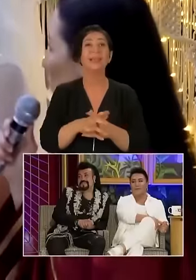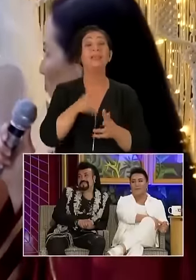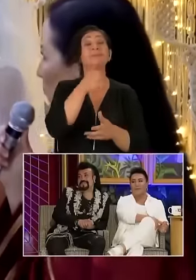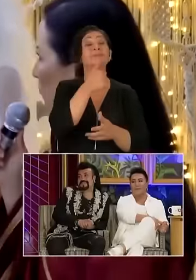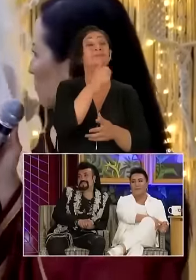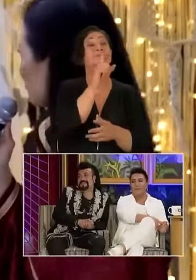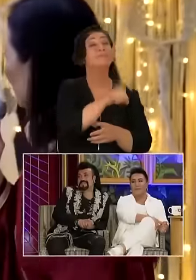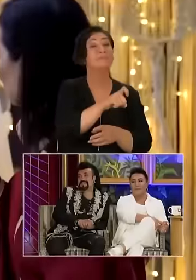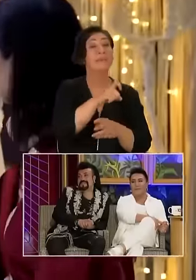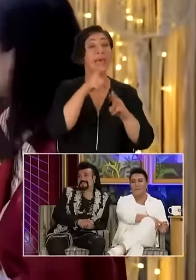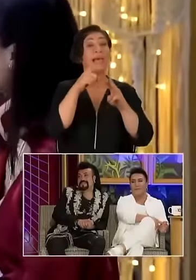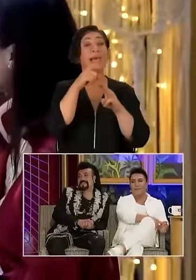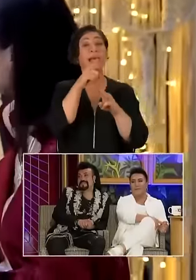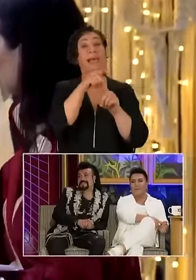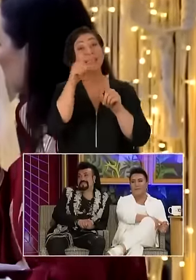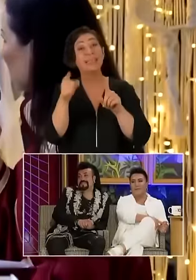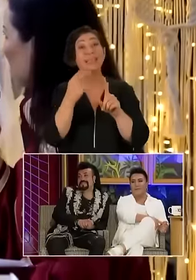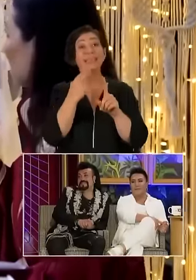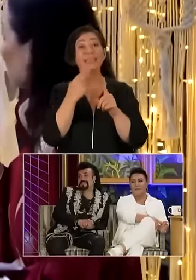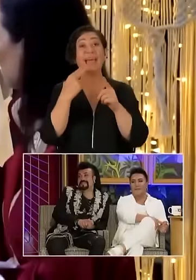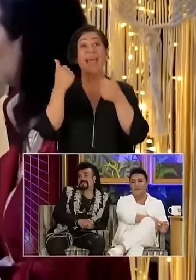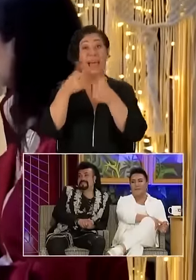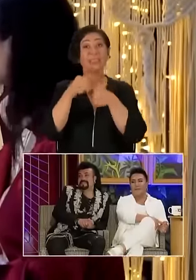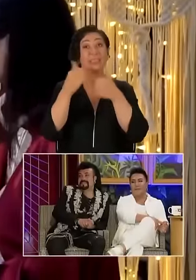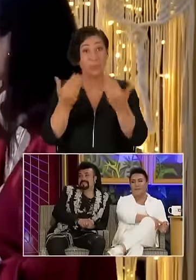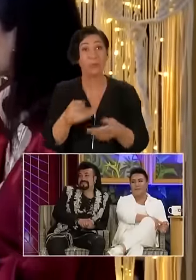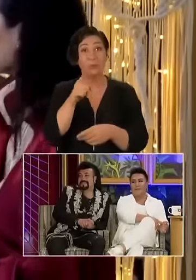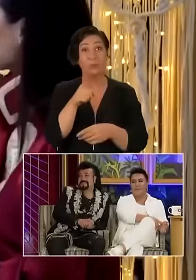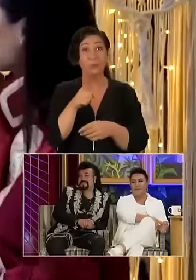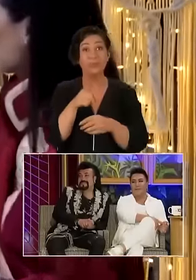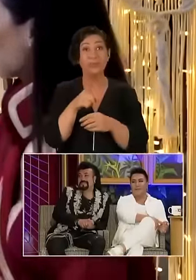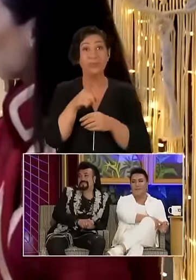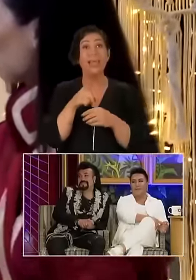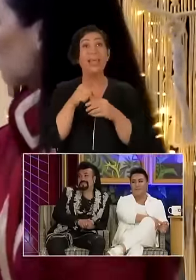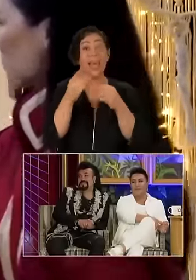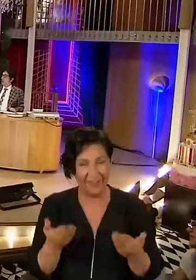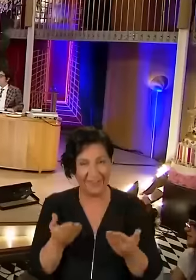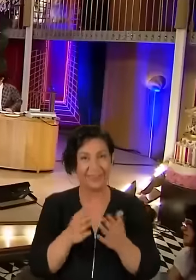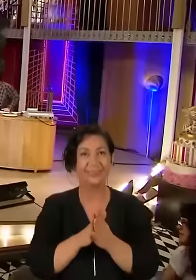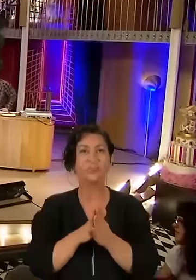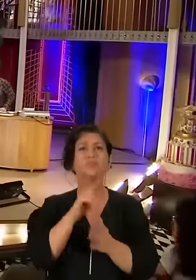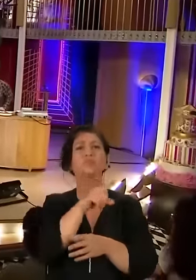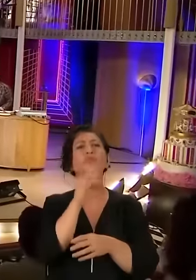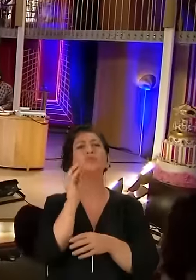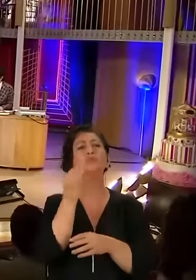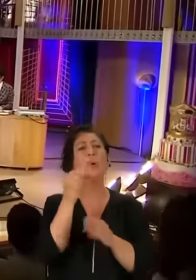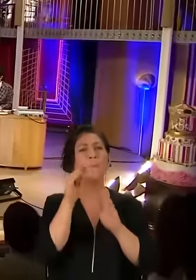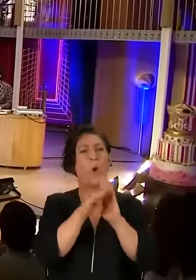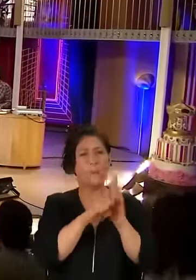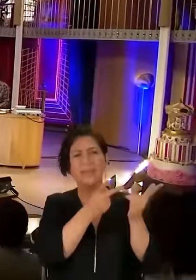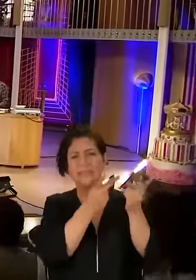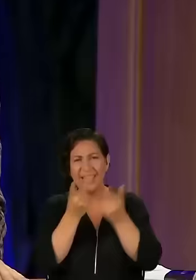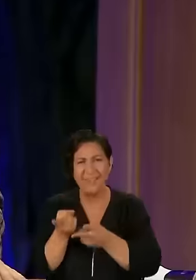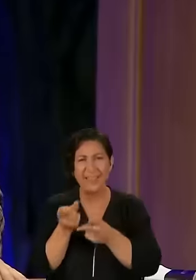Sayın Enes Fatur Sungur Tekin, Damla Arslan Alp'i eşe kabul ediyor musunuz? Evet. Şimdi bu çocuğu programa